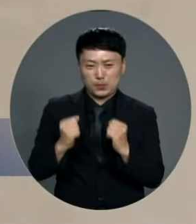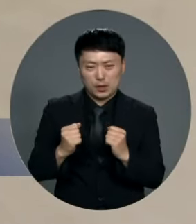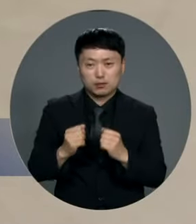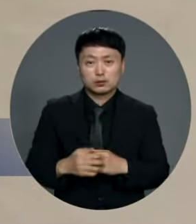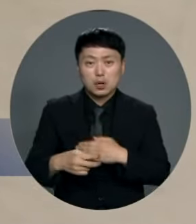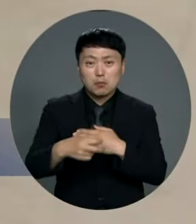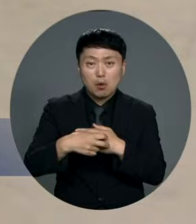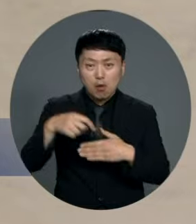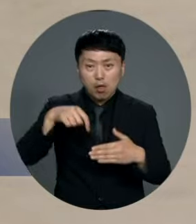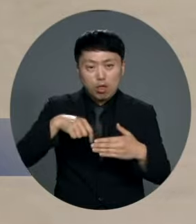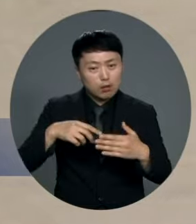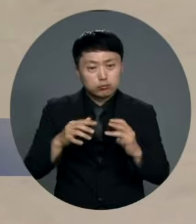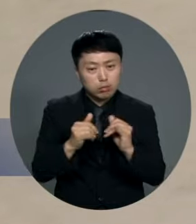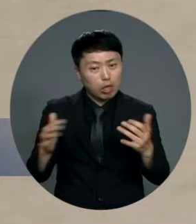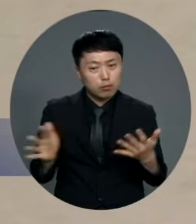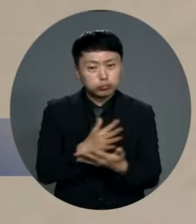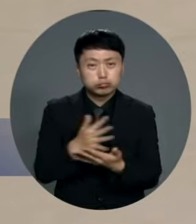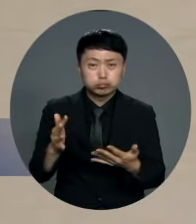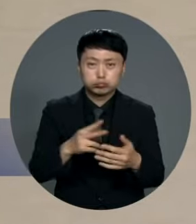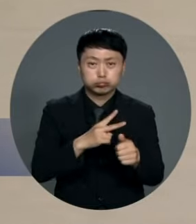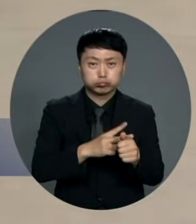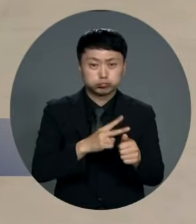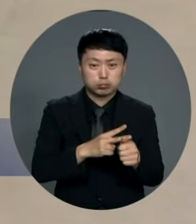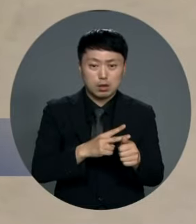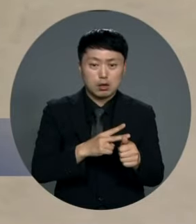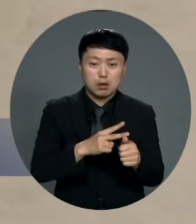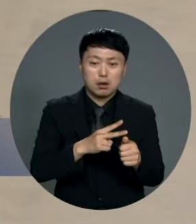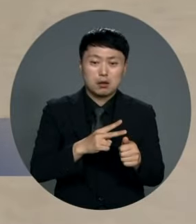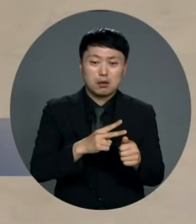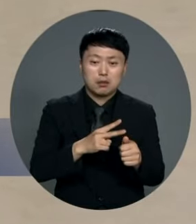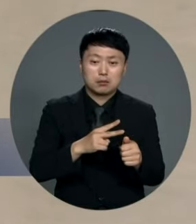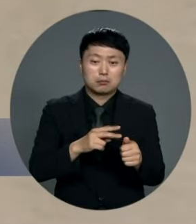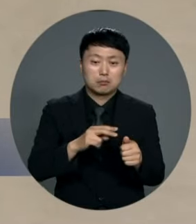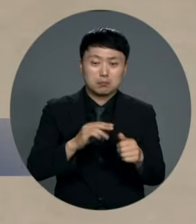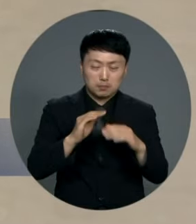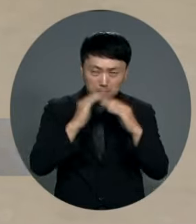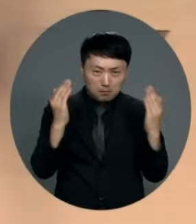병원이 썰렁하네요. 그래. 의사들 전부 다 까오는 것은 못하겠나.